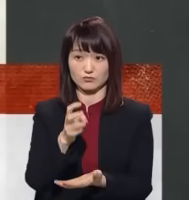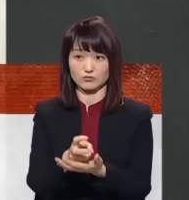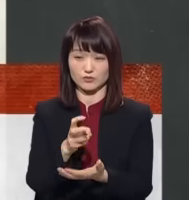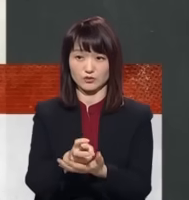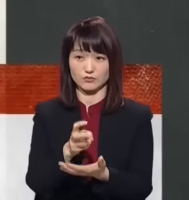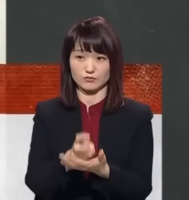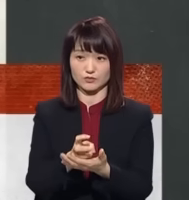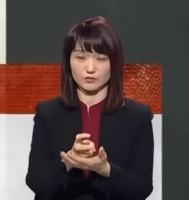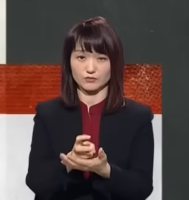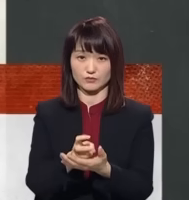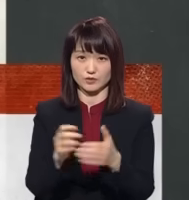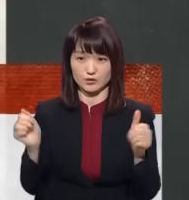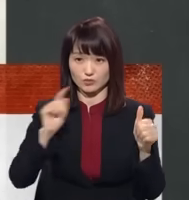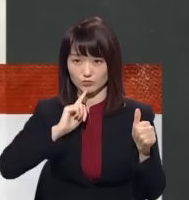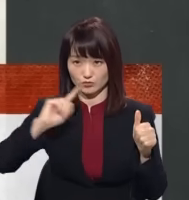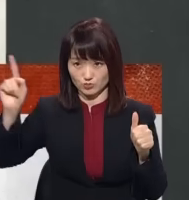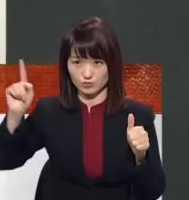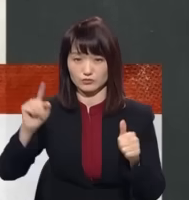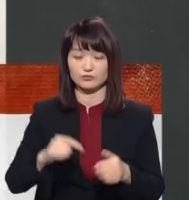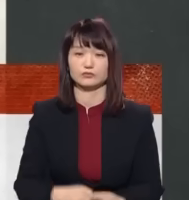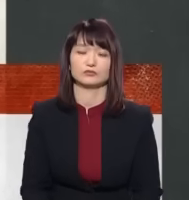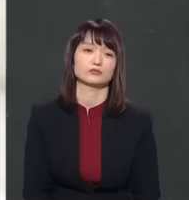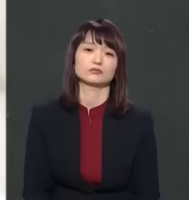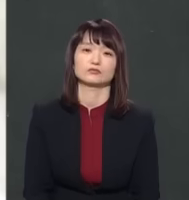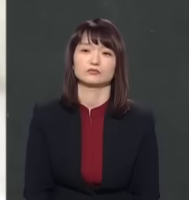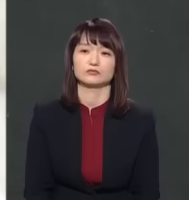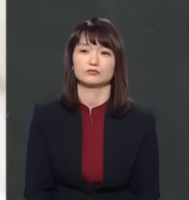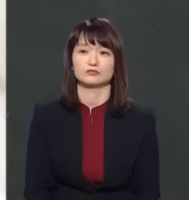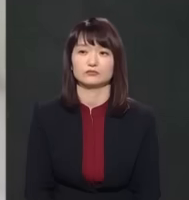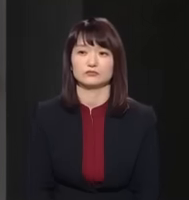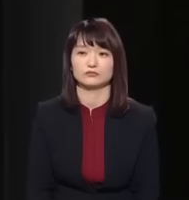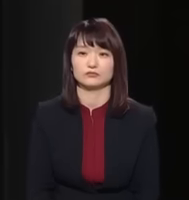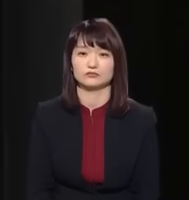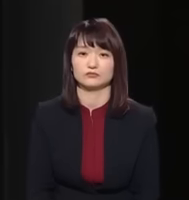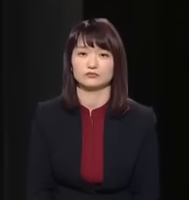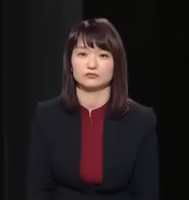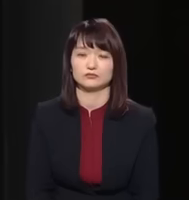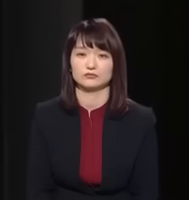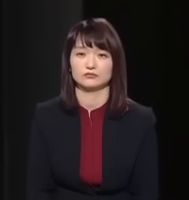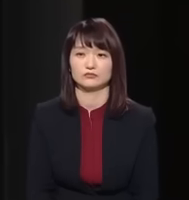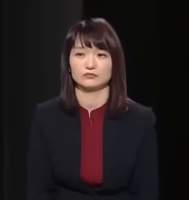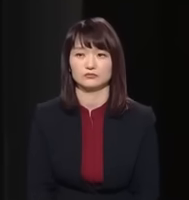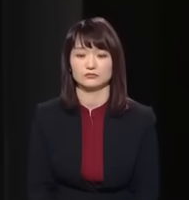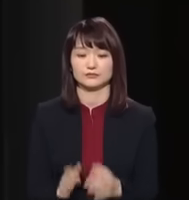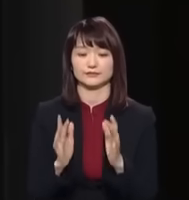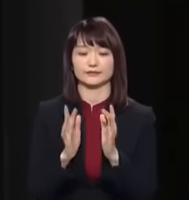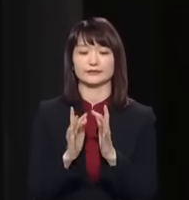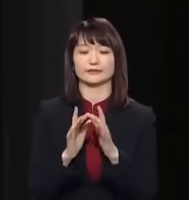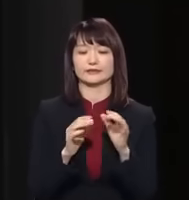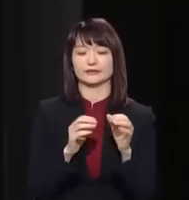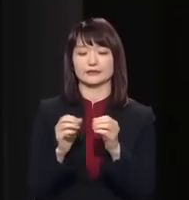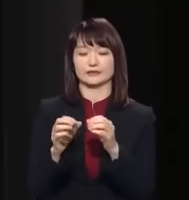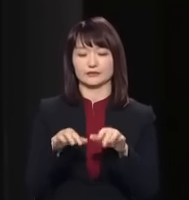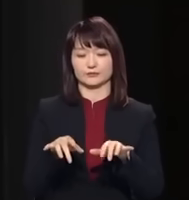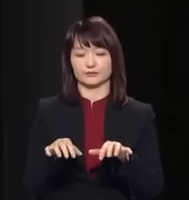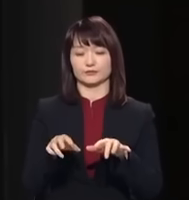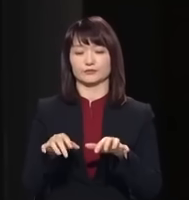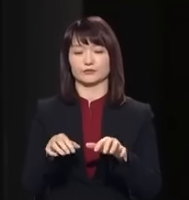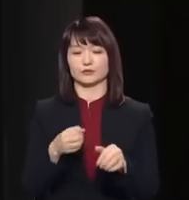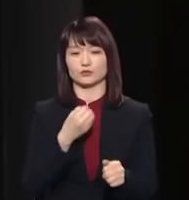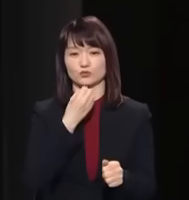법적 시비를 가릴 것이다 이렇게 말씀하시더라고요. 자, 일단 그 온라인 커뮤니티에 그 고발 글을 올린